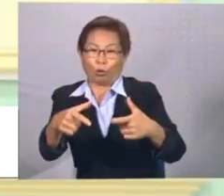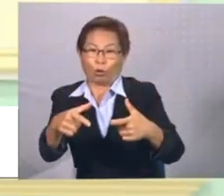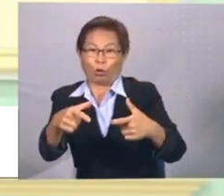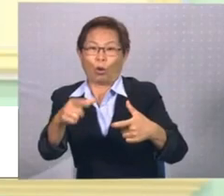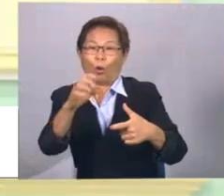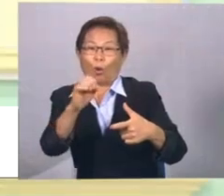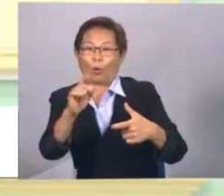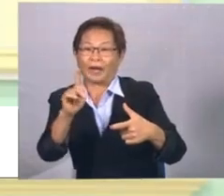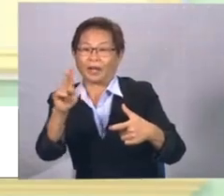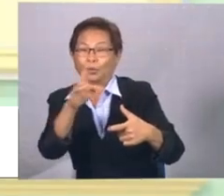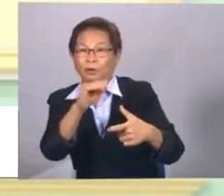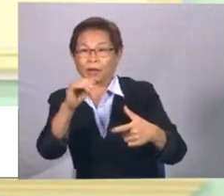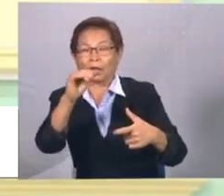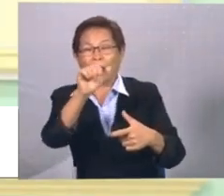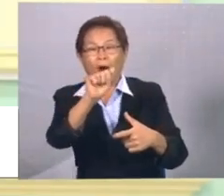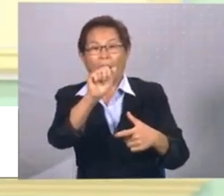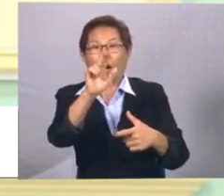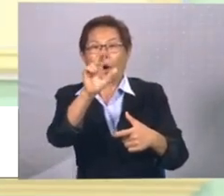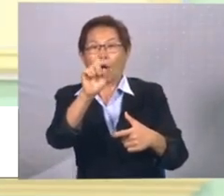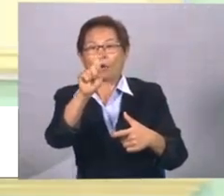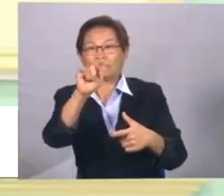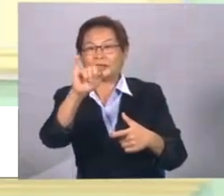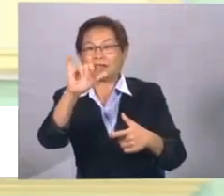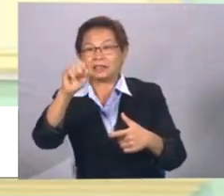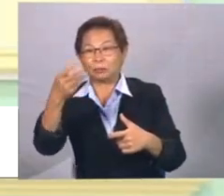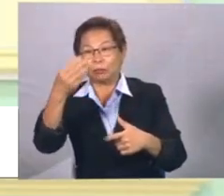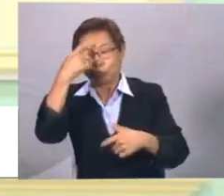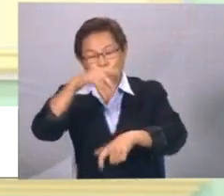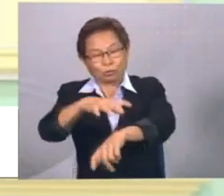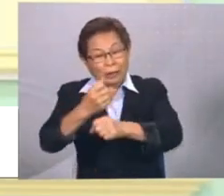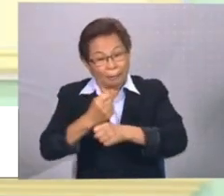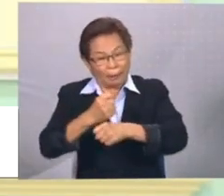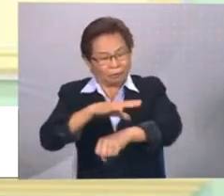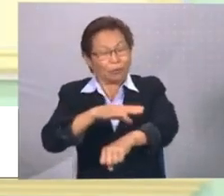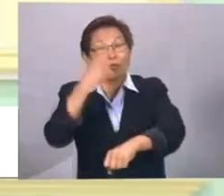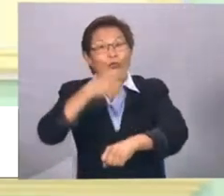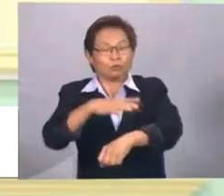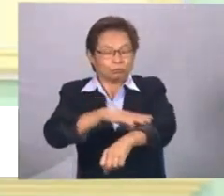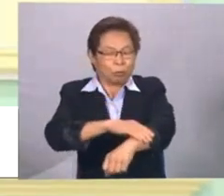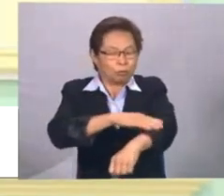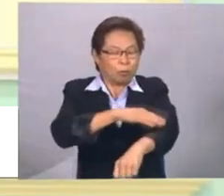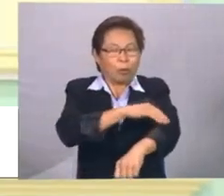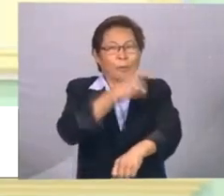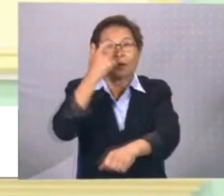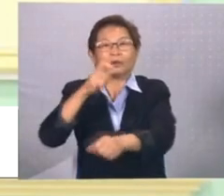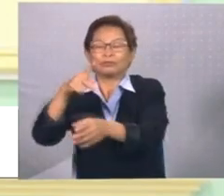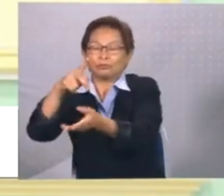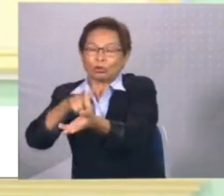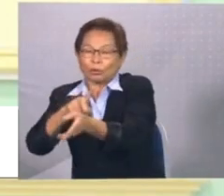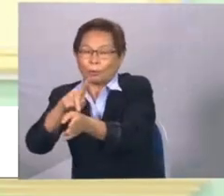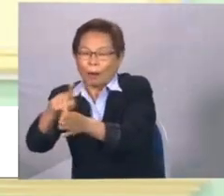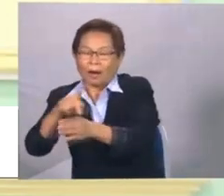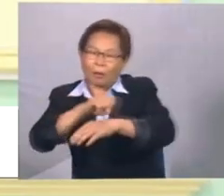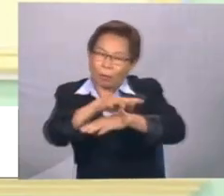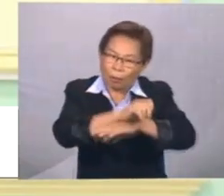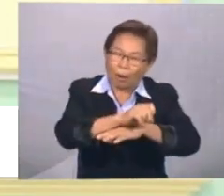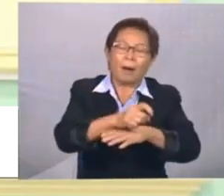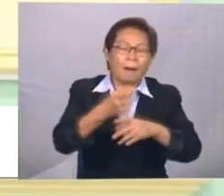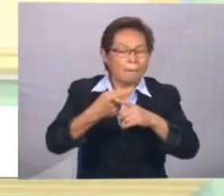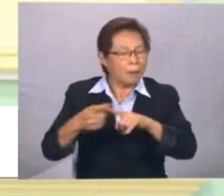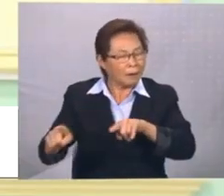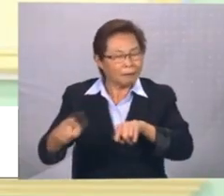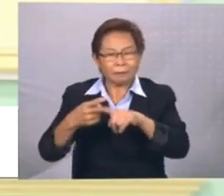juga oke yuk untuk mendapatkan terapi seperti yang dinasehatkan oleh pakar walau Bagaimanapun kita juga